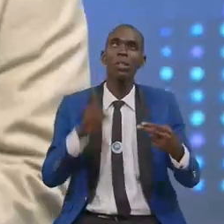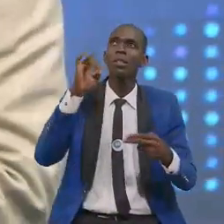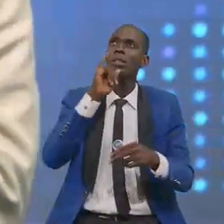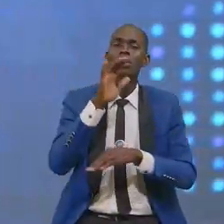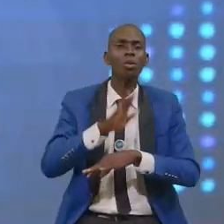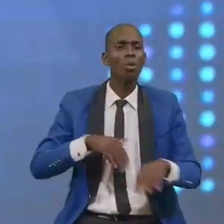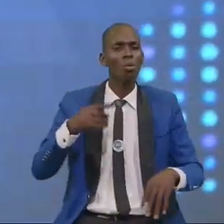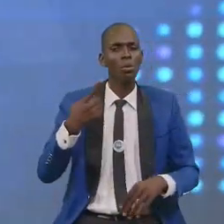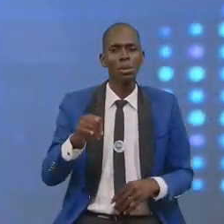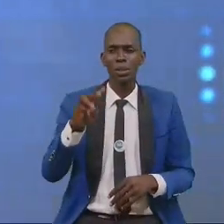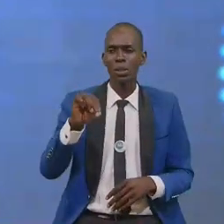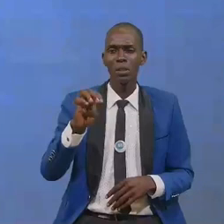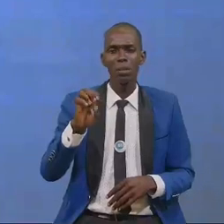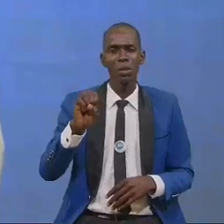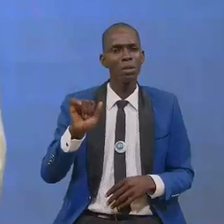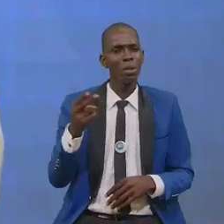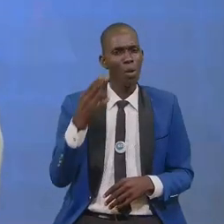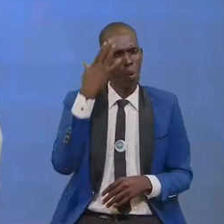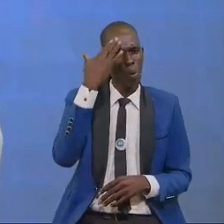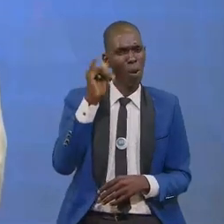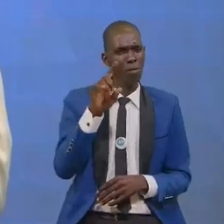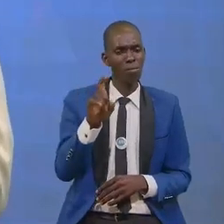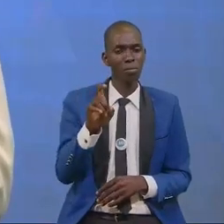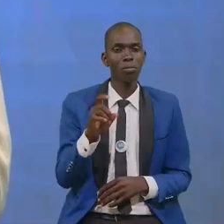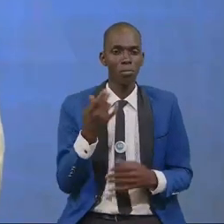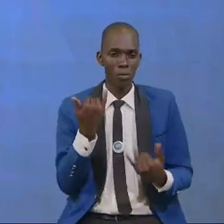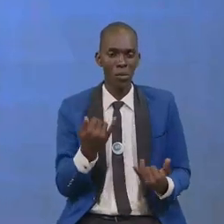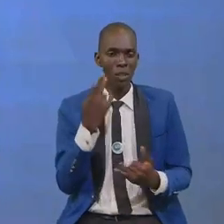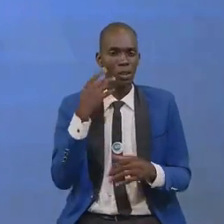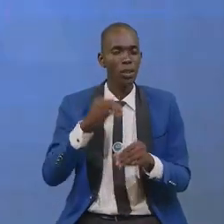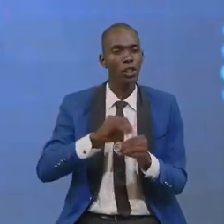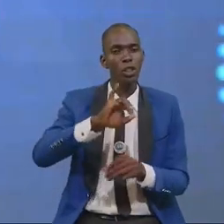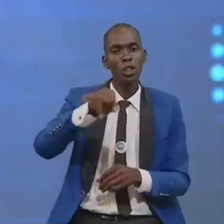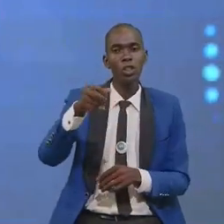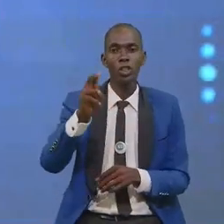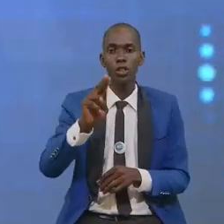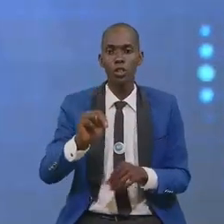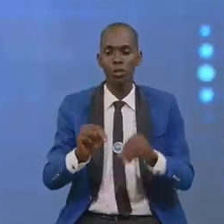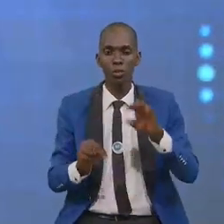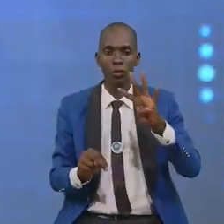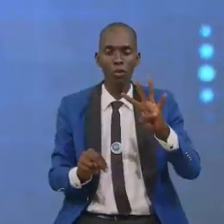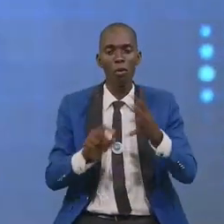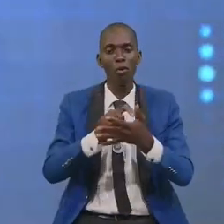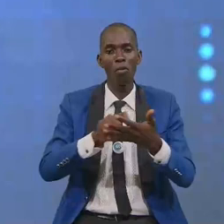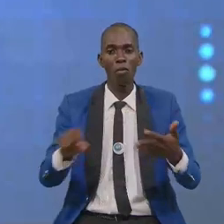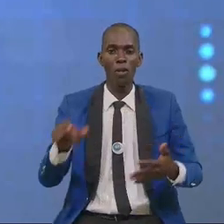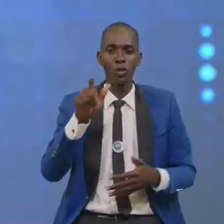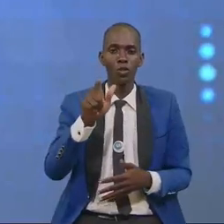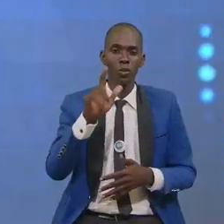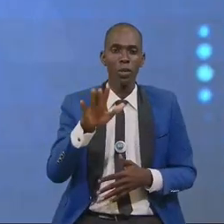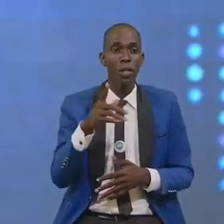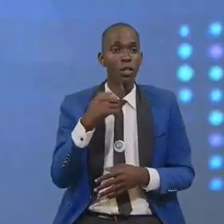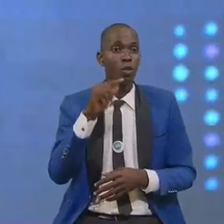voyez sur l'argent chapitre 4 25 la femme a dit